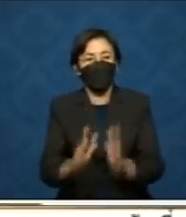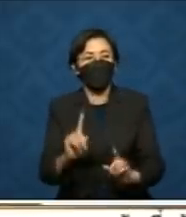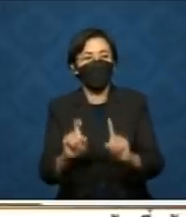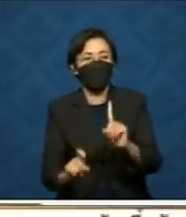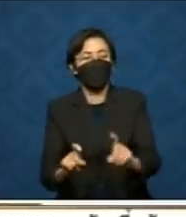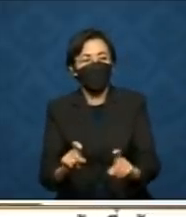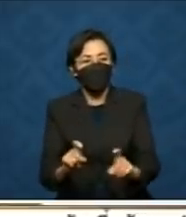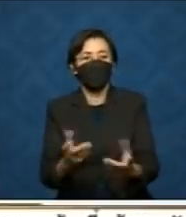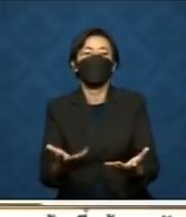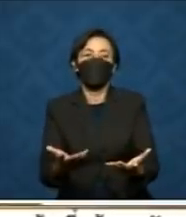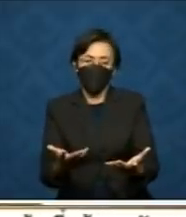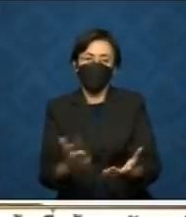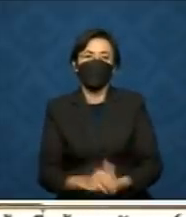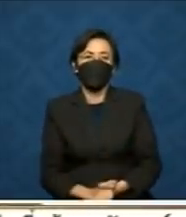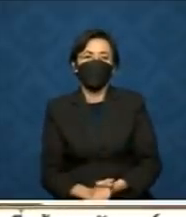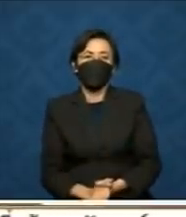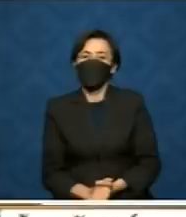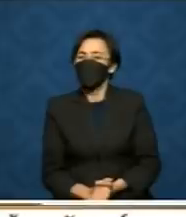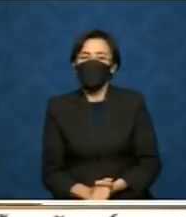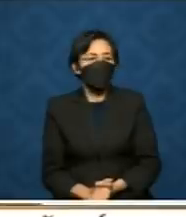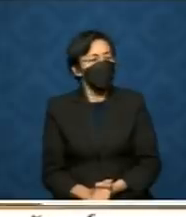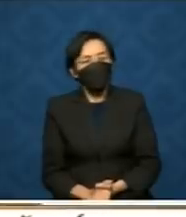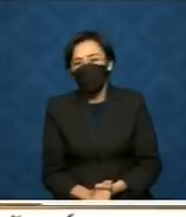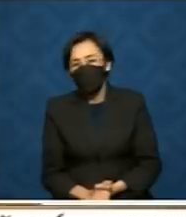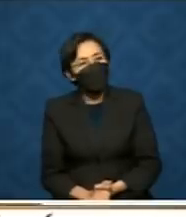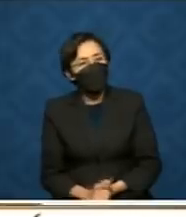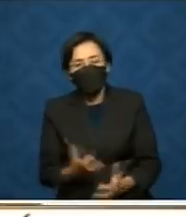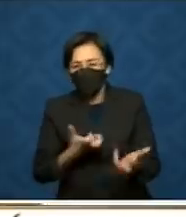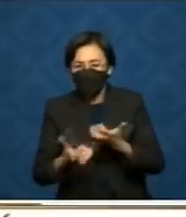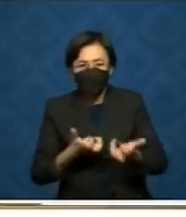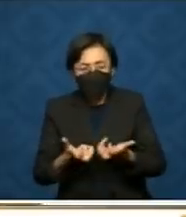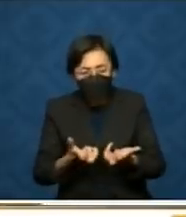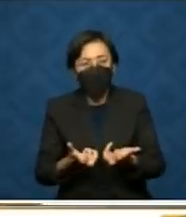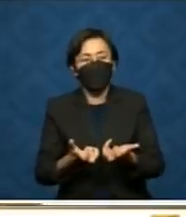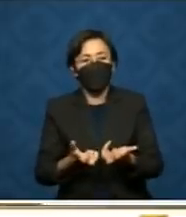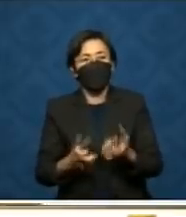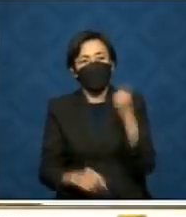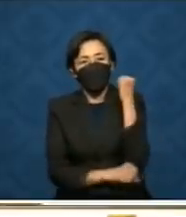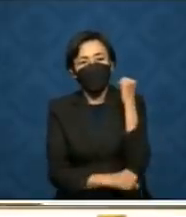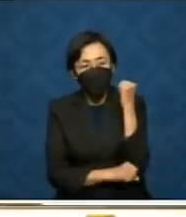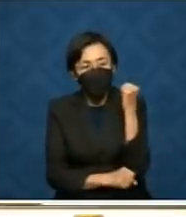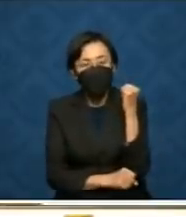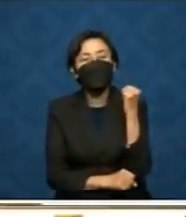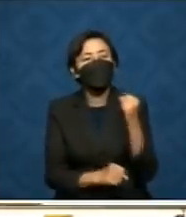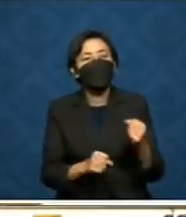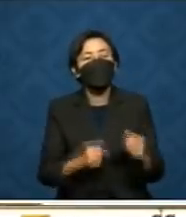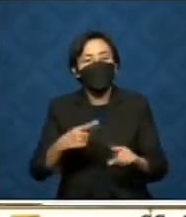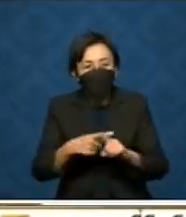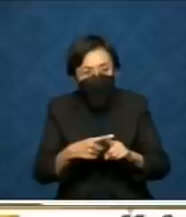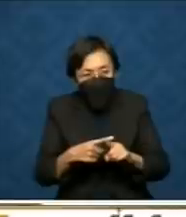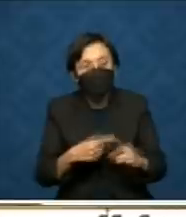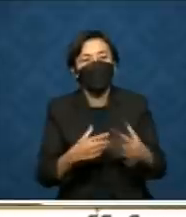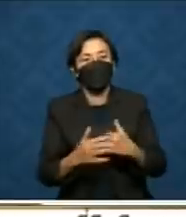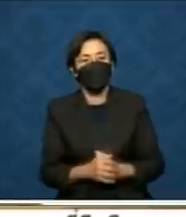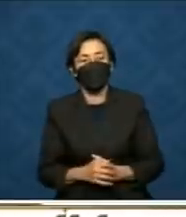คือว่าเป็นความล้มเหลวชั้นสูงสุดถ้าคุณทำให้เขาจนค่อยยังชั่วทำให้เขาเจ็บก็ยัง